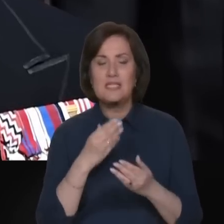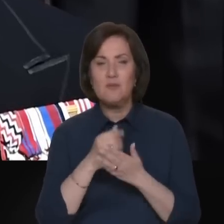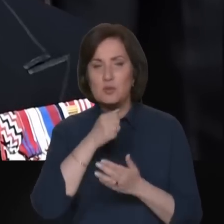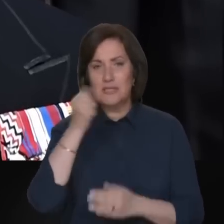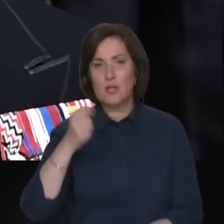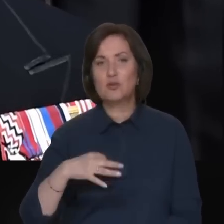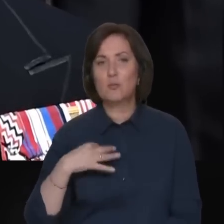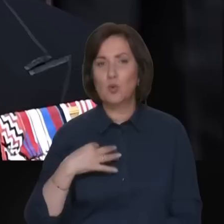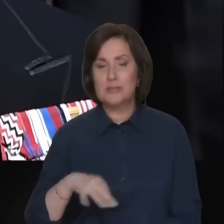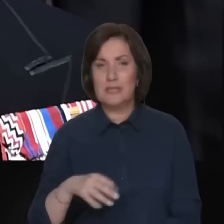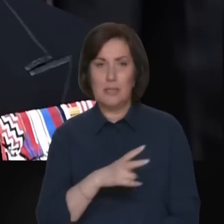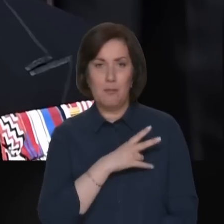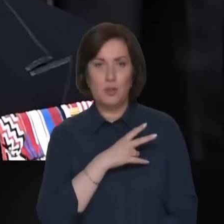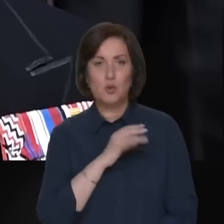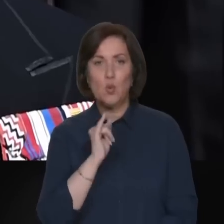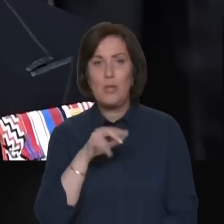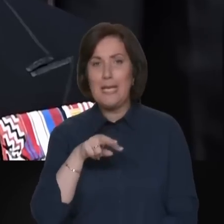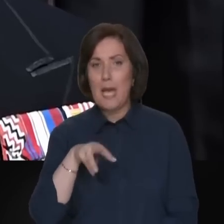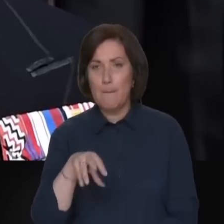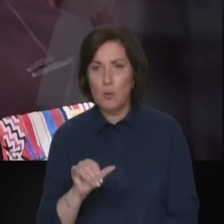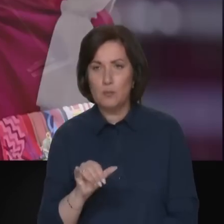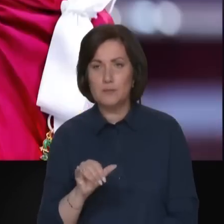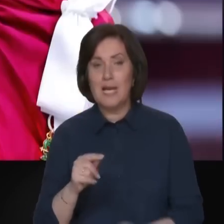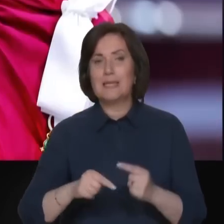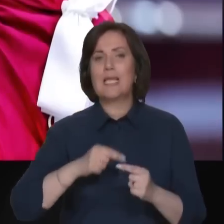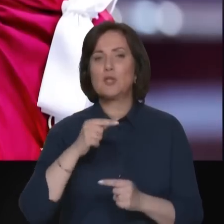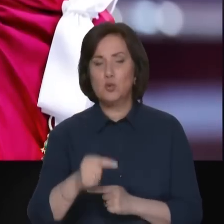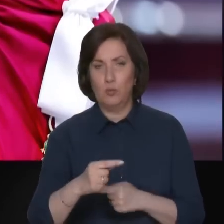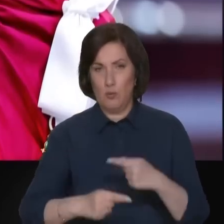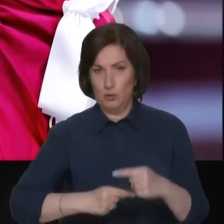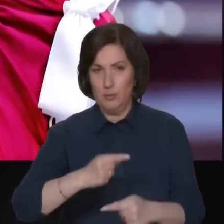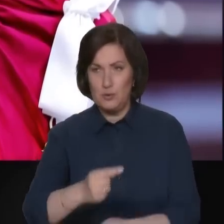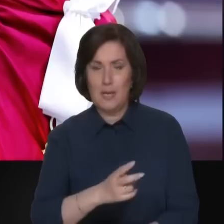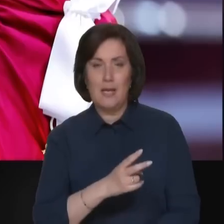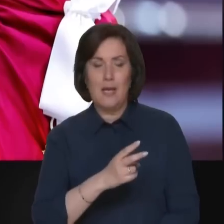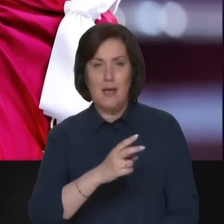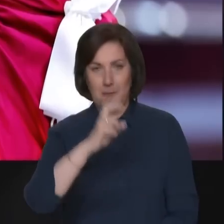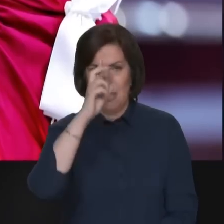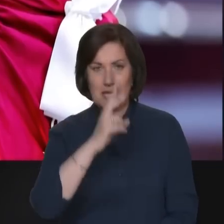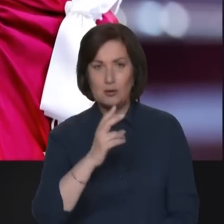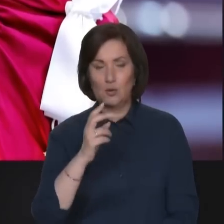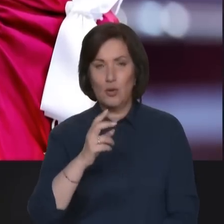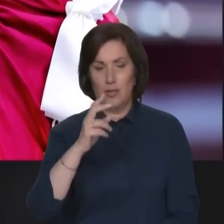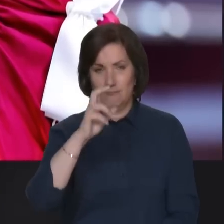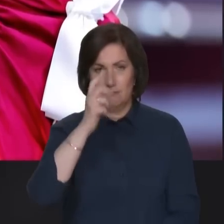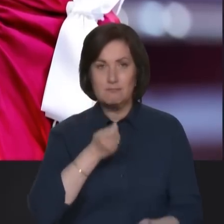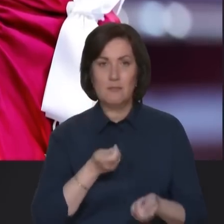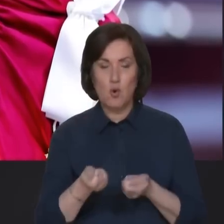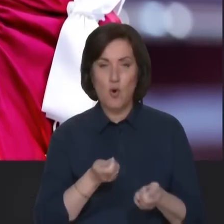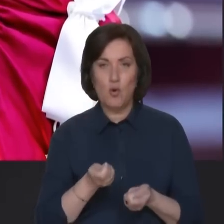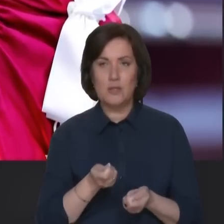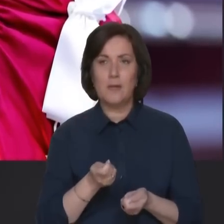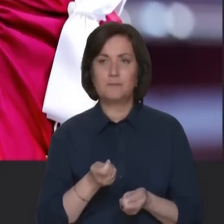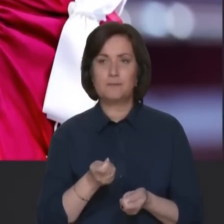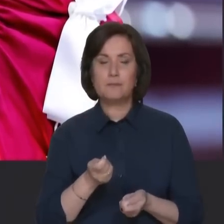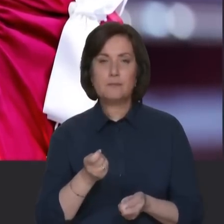старшому синові, принцу Уільяму, наступному спадкоємцю британської корони, титул